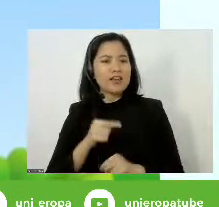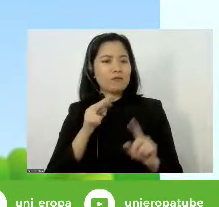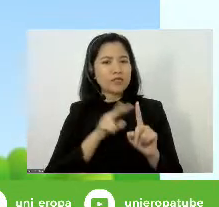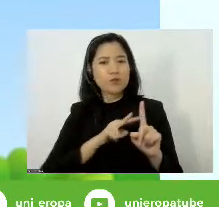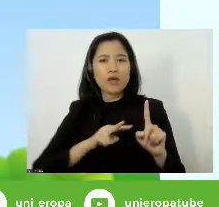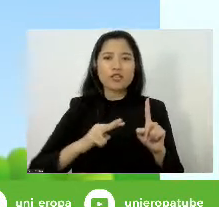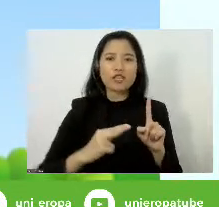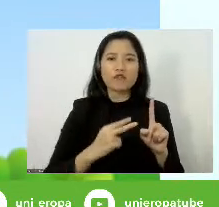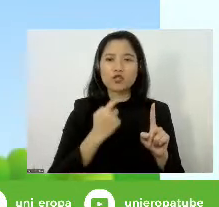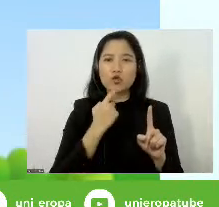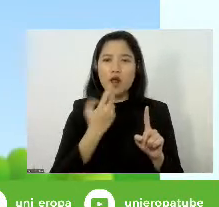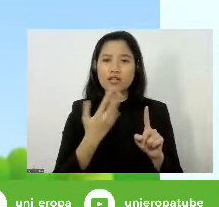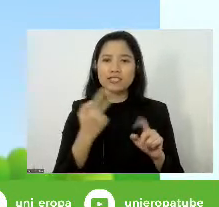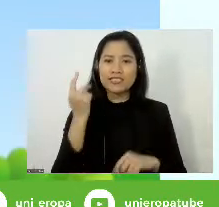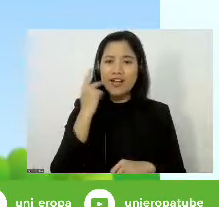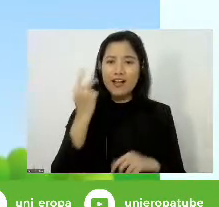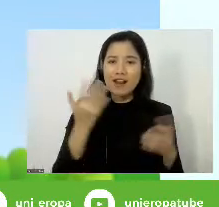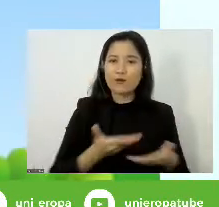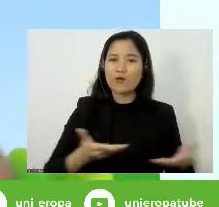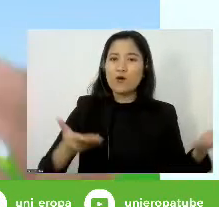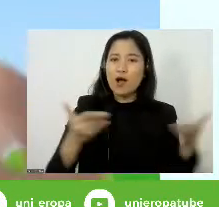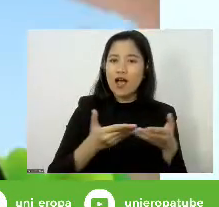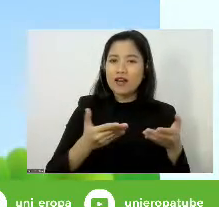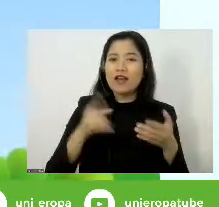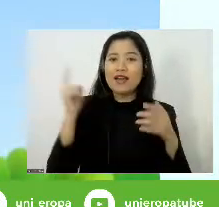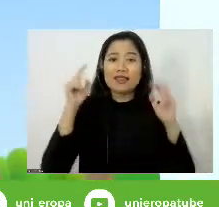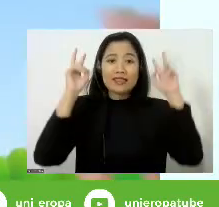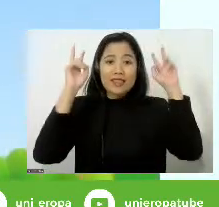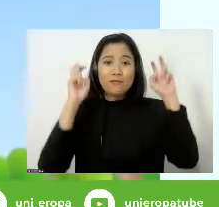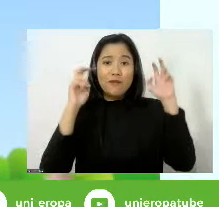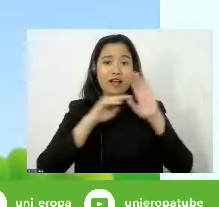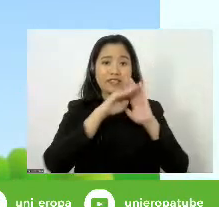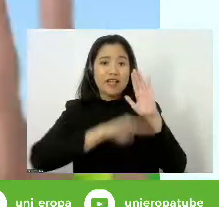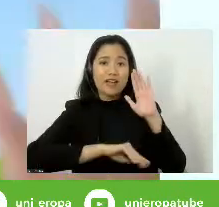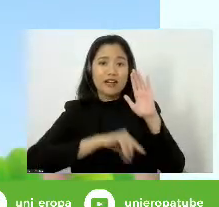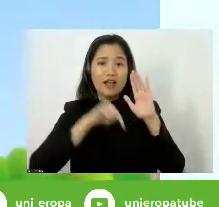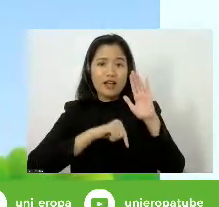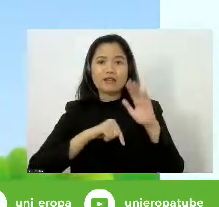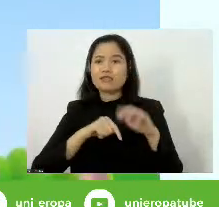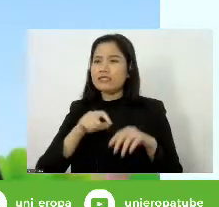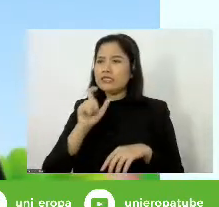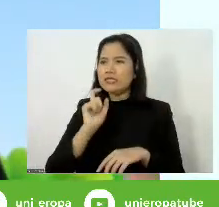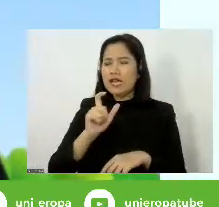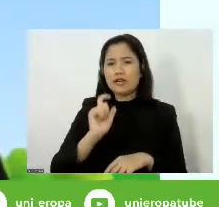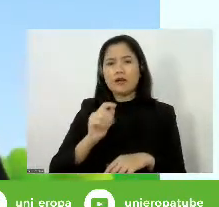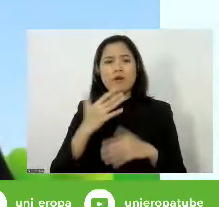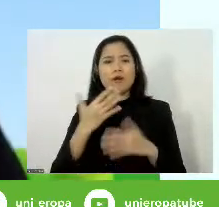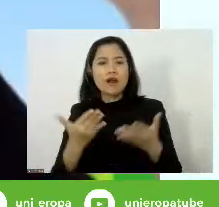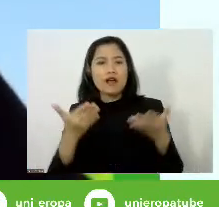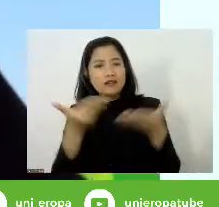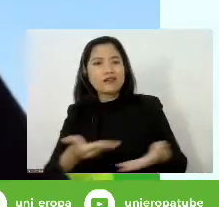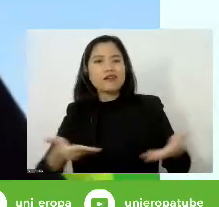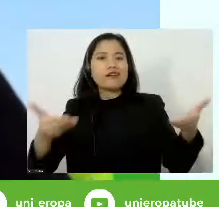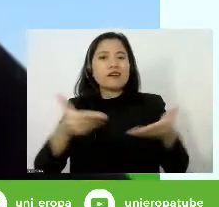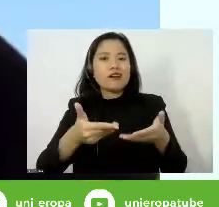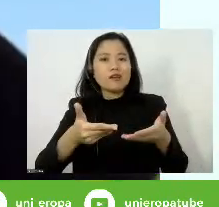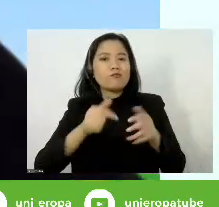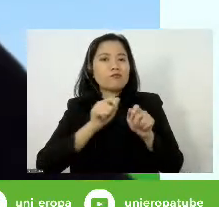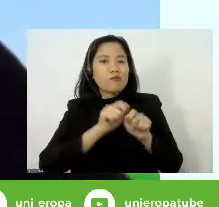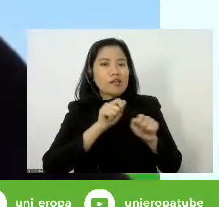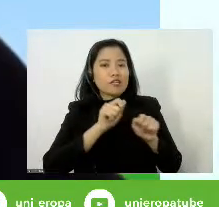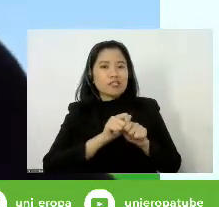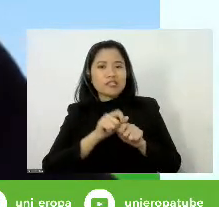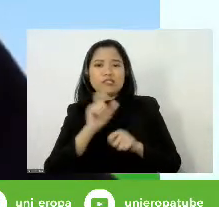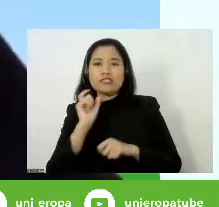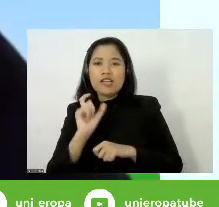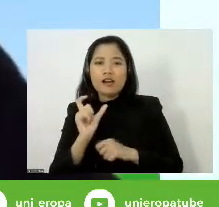dan pastinya sesuai dengan tema acaranya gitu Generation restoration Gimana caranya kita merestorasi iklim kita lingkungan kita supaya